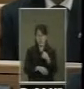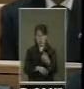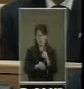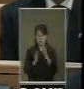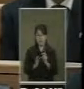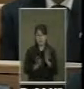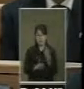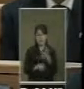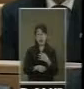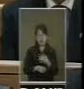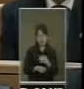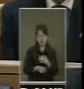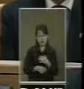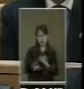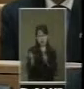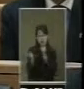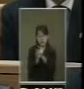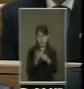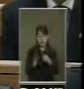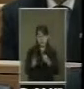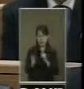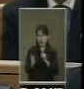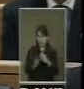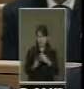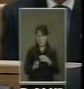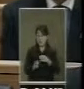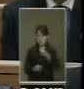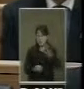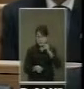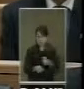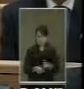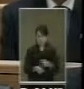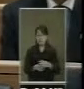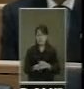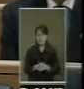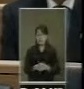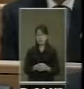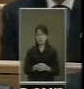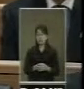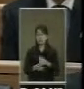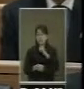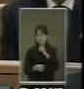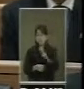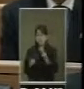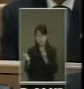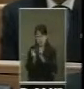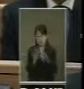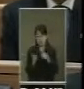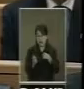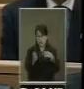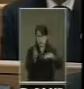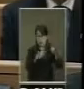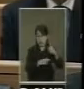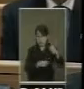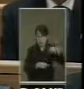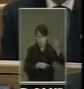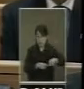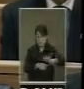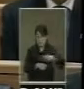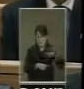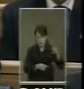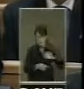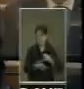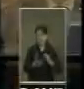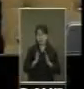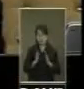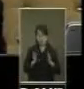ท่านผู้อาวุโสที่นี้ด้วยและกล้าที่จะขึ้นศาลแล้วก็เจอกันที่ศาลค่ะกราบขอบพระคุณ